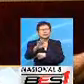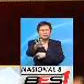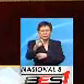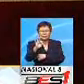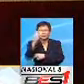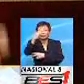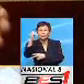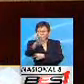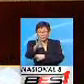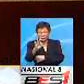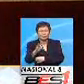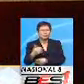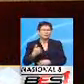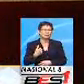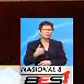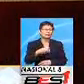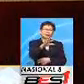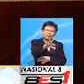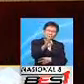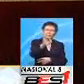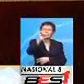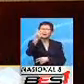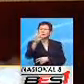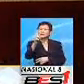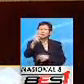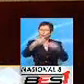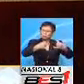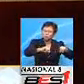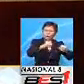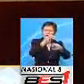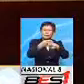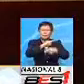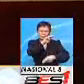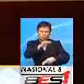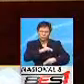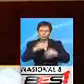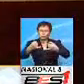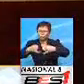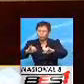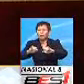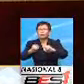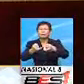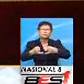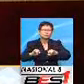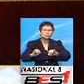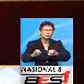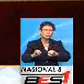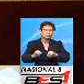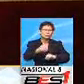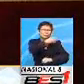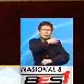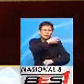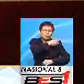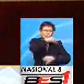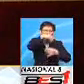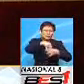iniu Syarikat pula lantik ejenjen Ejen jual nama menteri jual nama pegawai